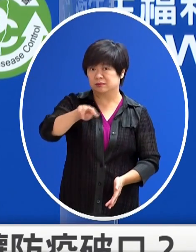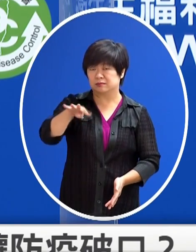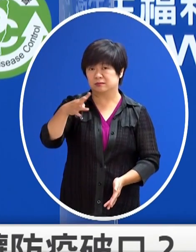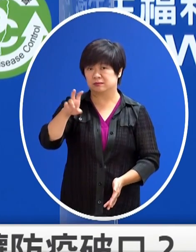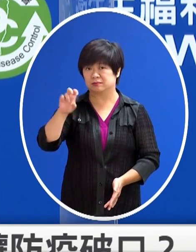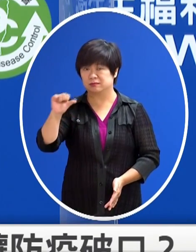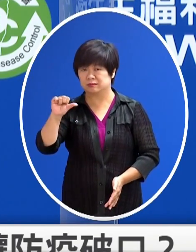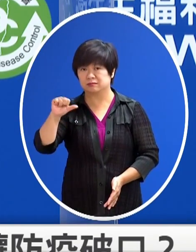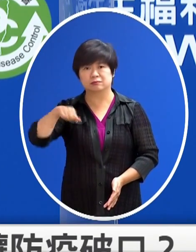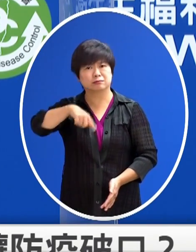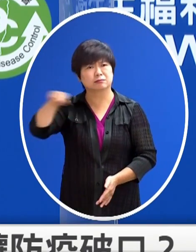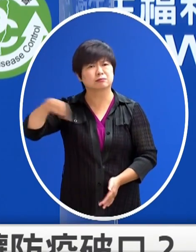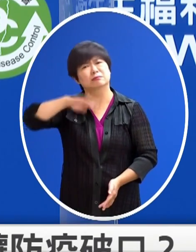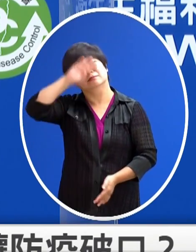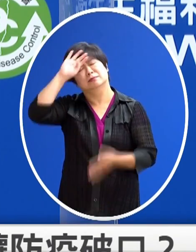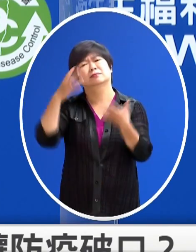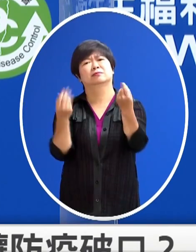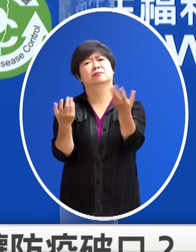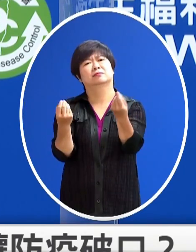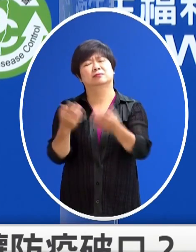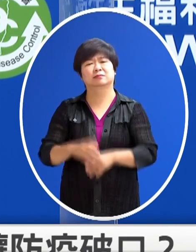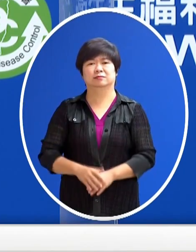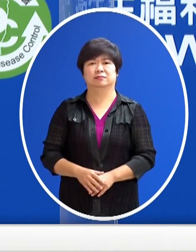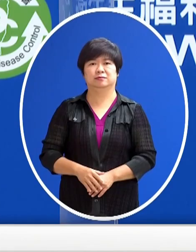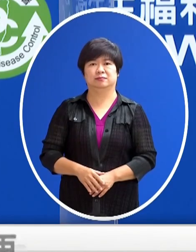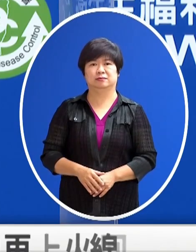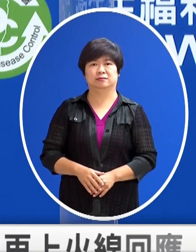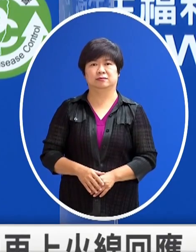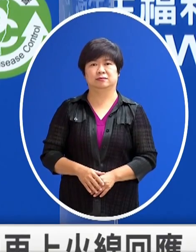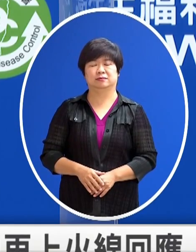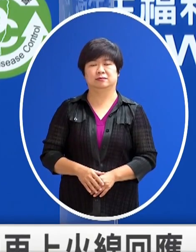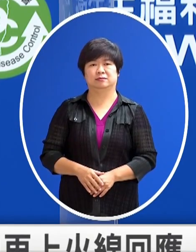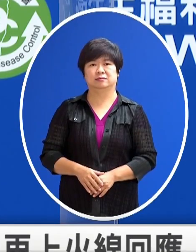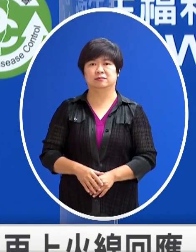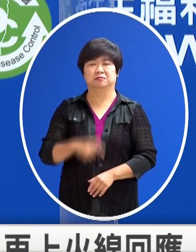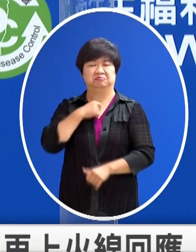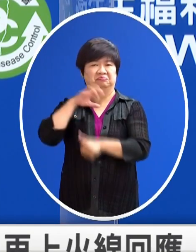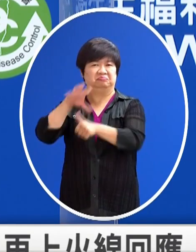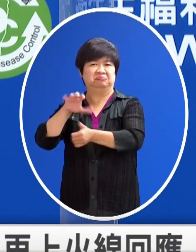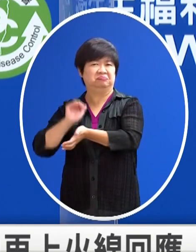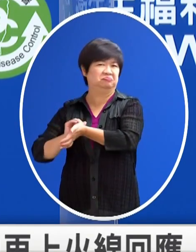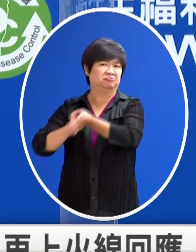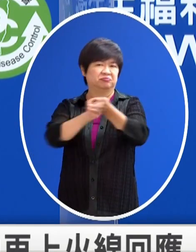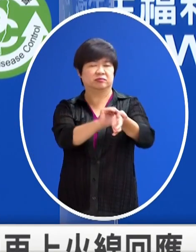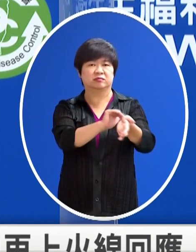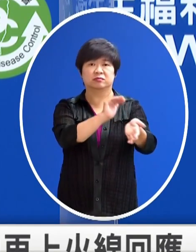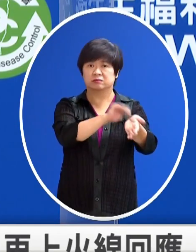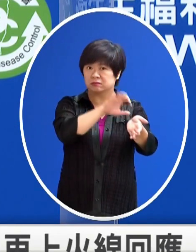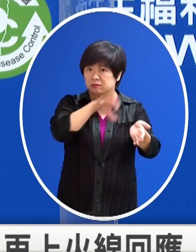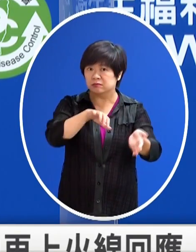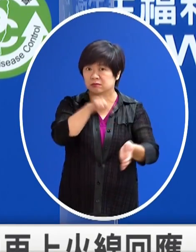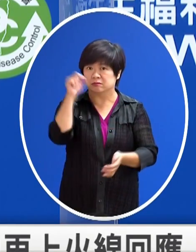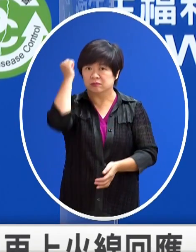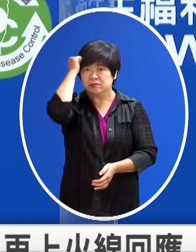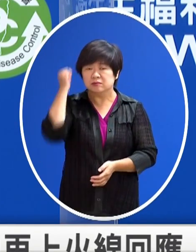12475个基本上是没有病的人了，然后送到医院，我们医院的量能大家记得不记得？我们